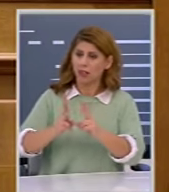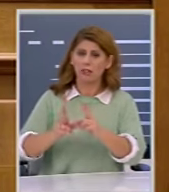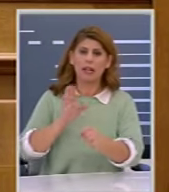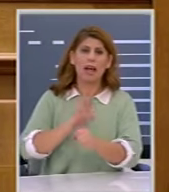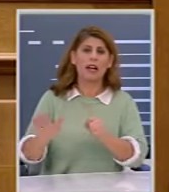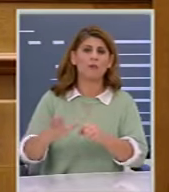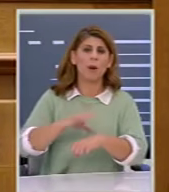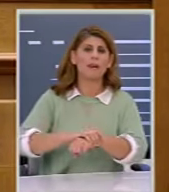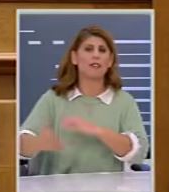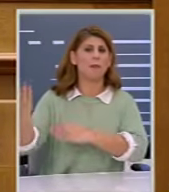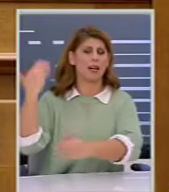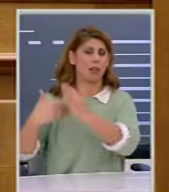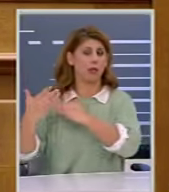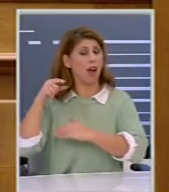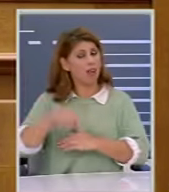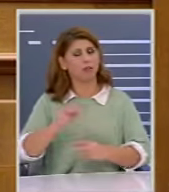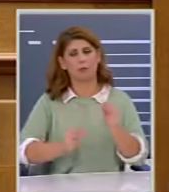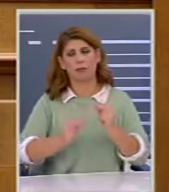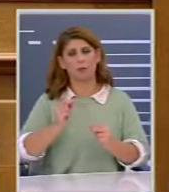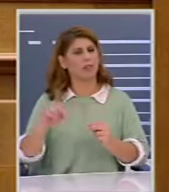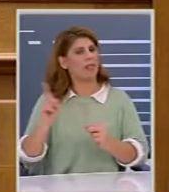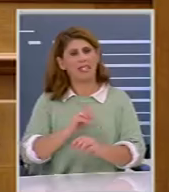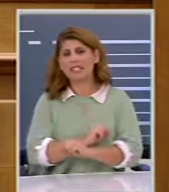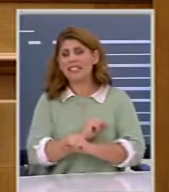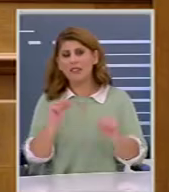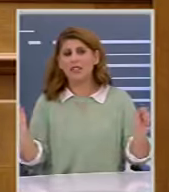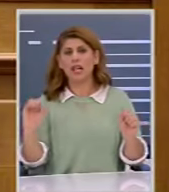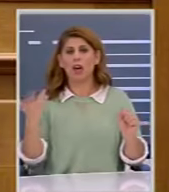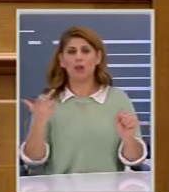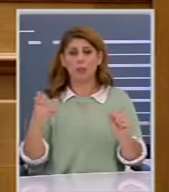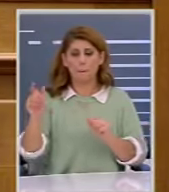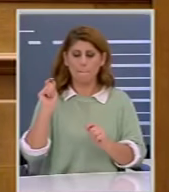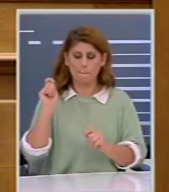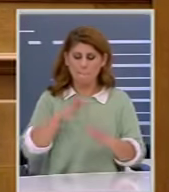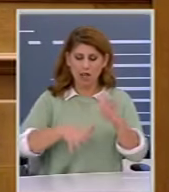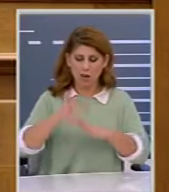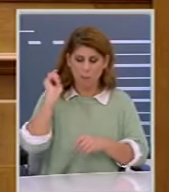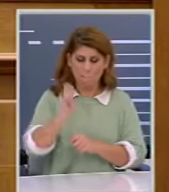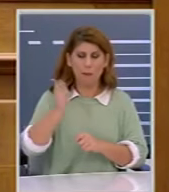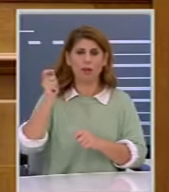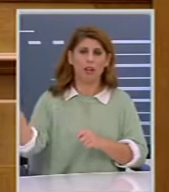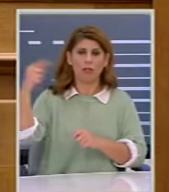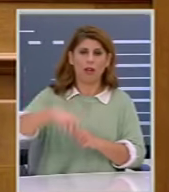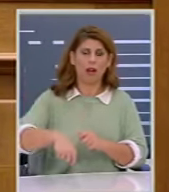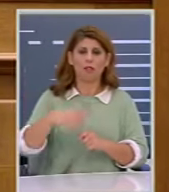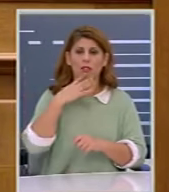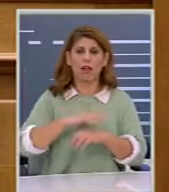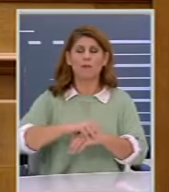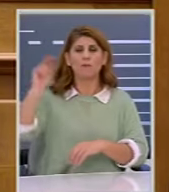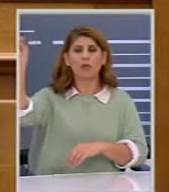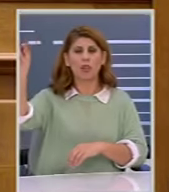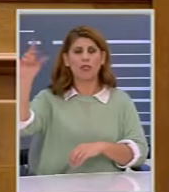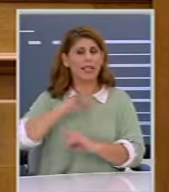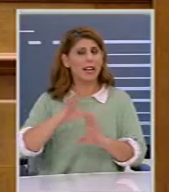παρελθόντος. Αυτά είναι τα προβλήματα. Δεν είναι ξαφνικά ότι με το μαγικό ραβδάκι θα έρκει, θα τάξει κανένας